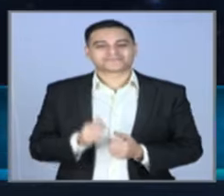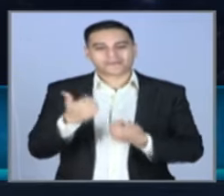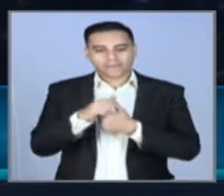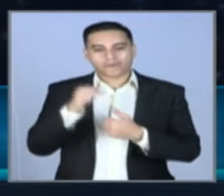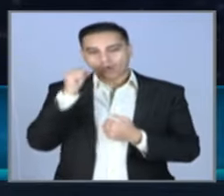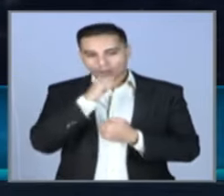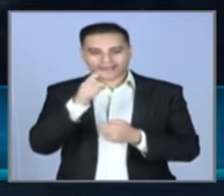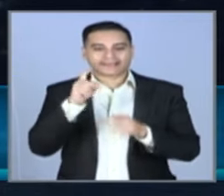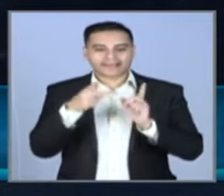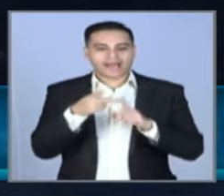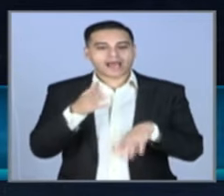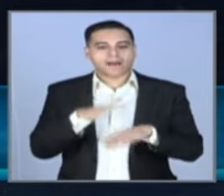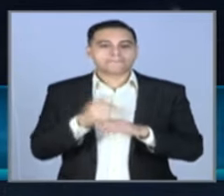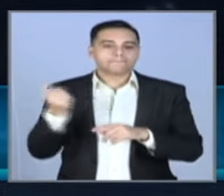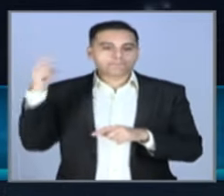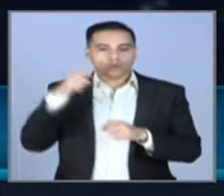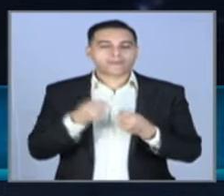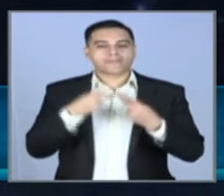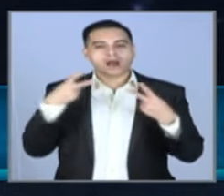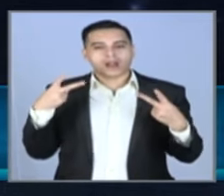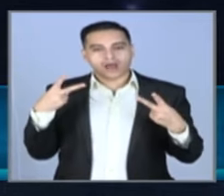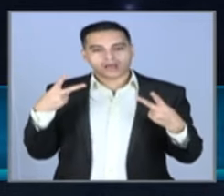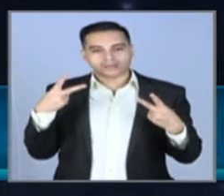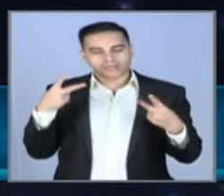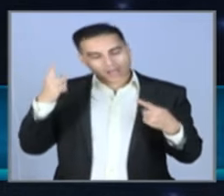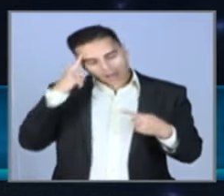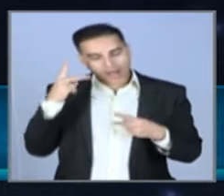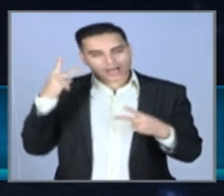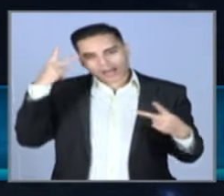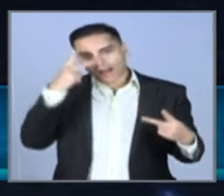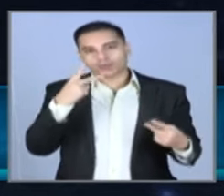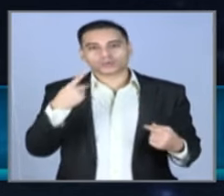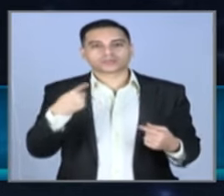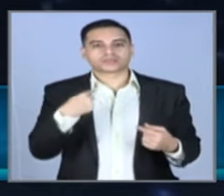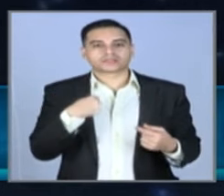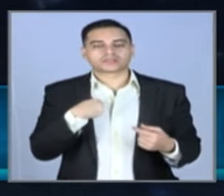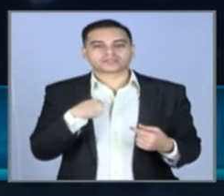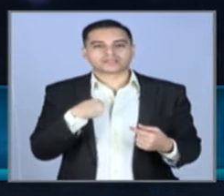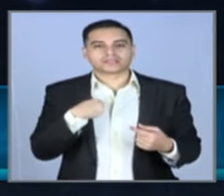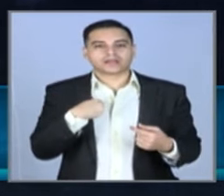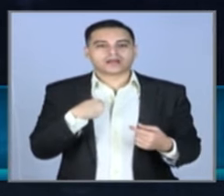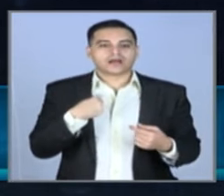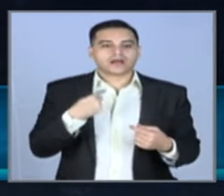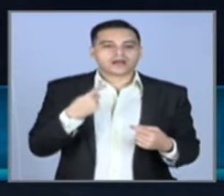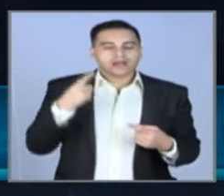أكمل مقطع الأغنية التالي، بكرة بيخلص هالكابوس.